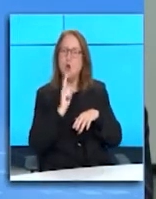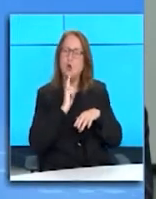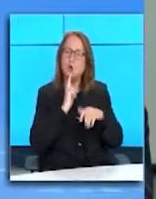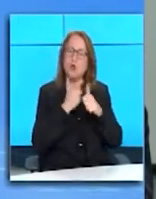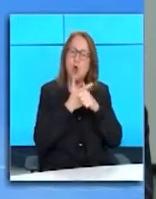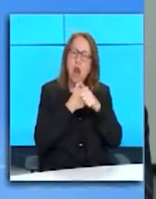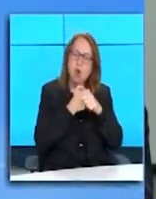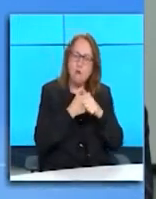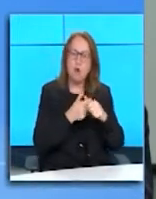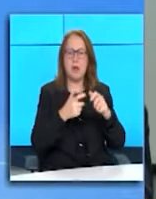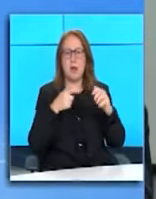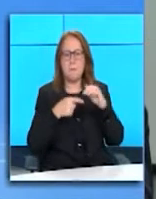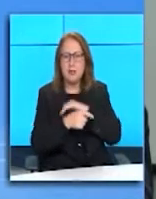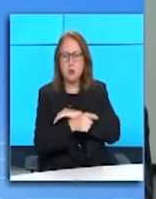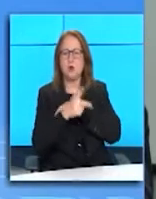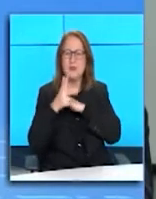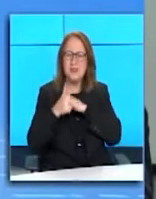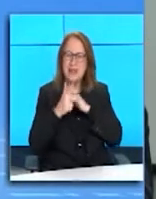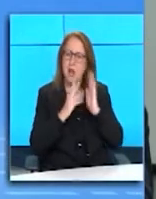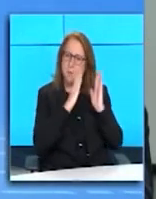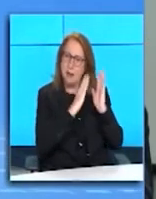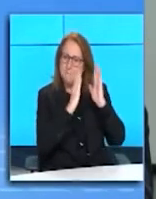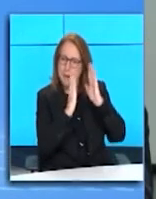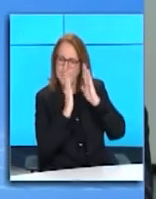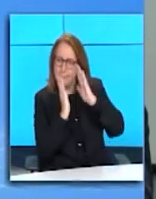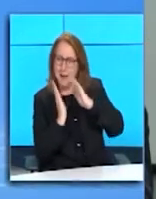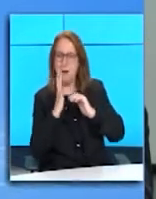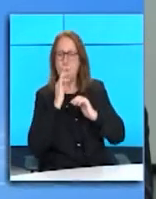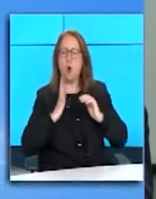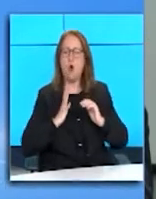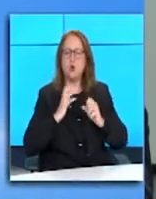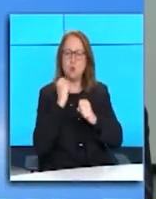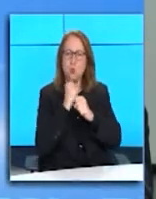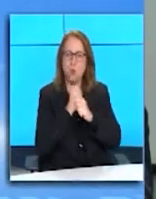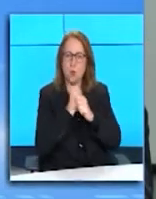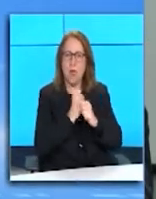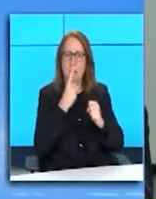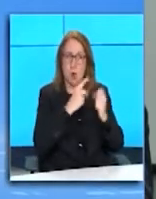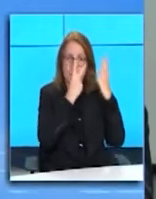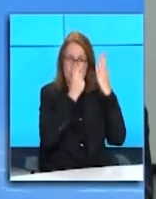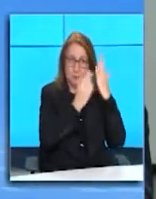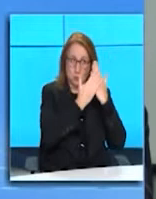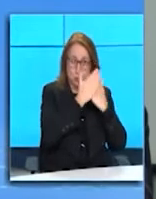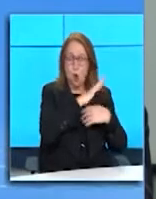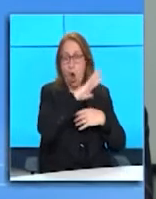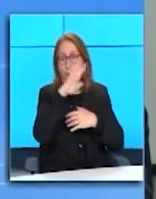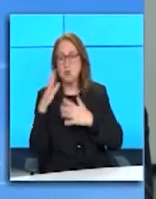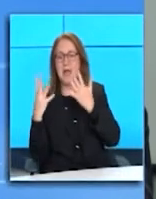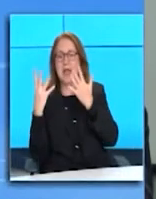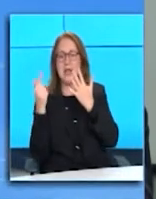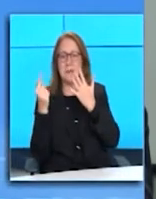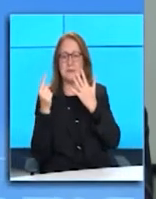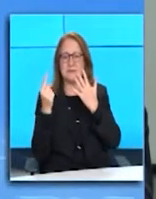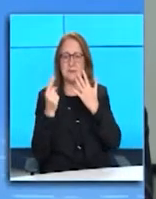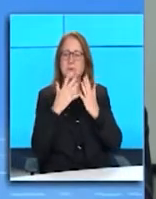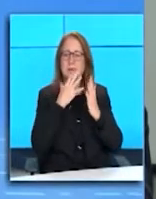μεταφοράς. Το κυλιόμενο ωράριο θα ξεκινάει από τις 7 η ώρα μέχρι τις 9.30 και θα προσπαθήσει να είναι σε 5 τμήματα τα